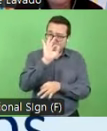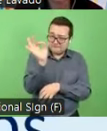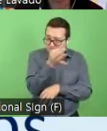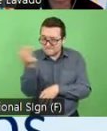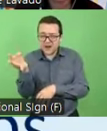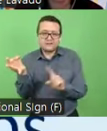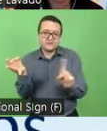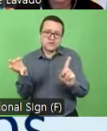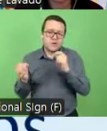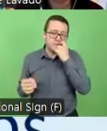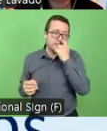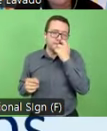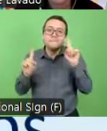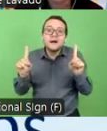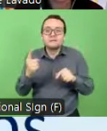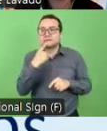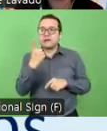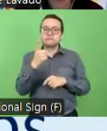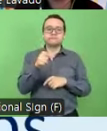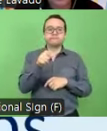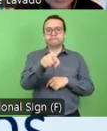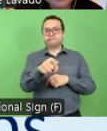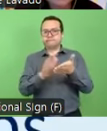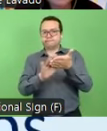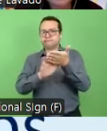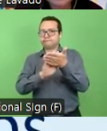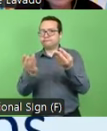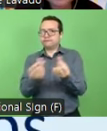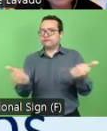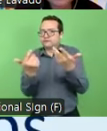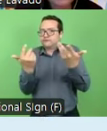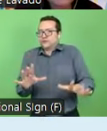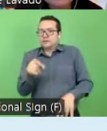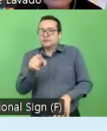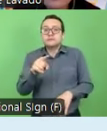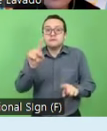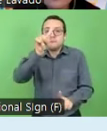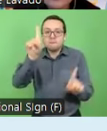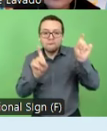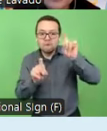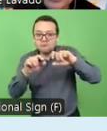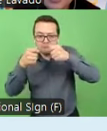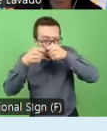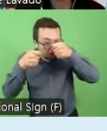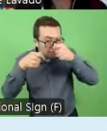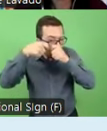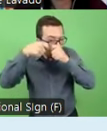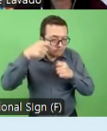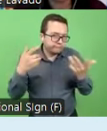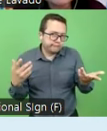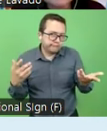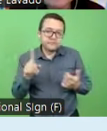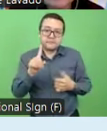disons suivant, nous ne pouvons pas réparer ce que nous ne pouvons pas mesurer, mais nous ne pouvons pas non plus attendre des données parfaites pour